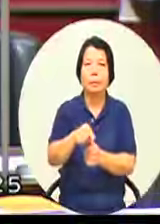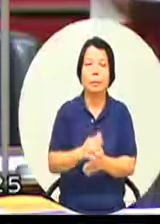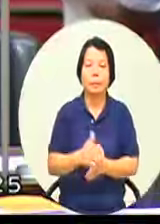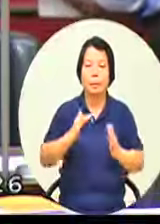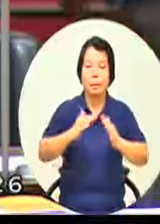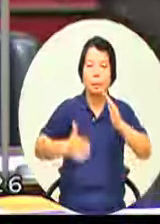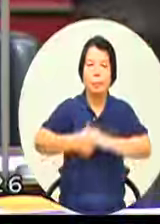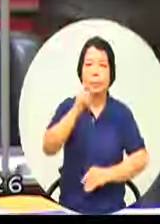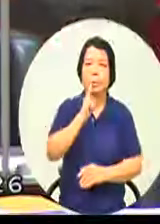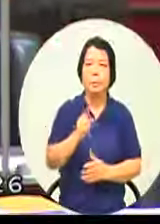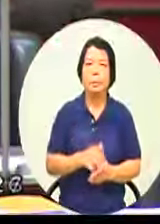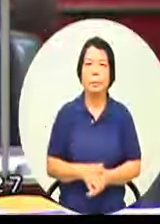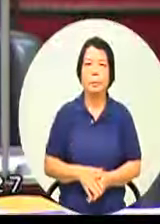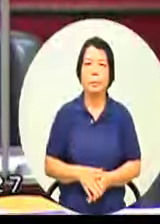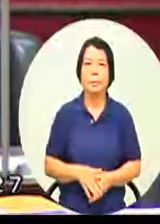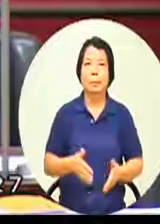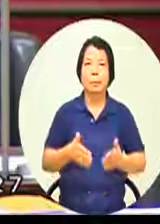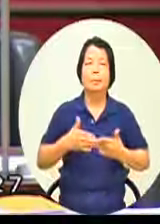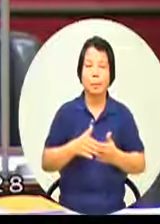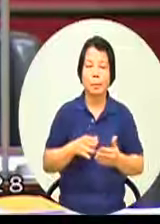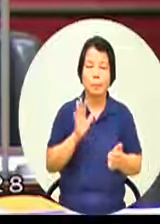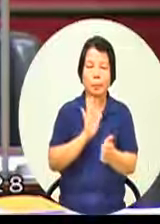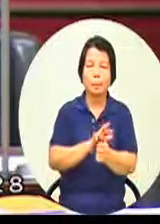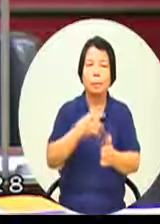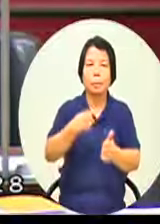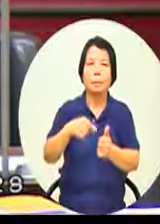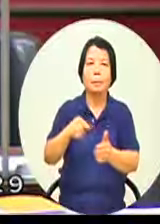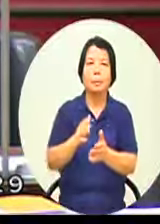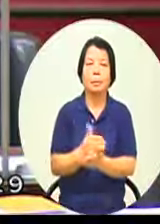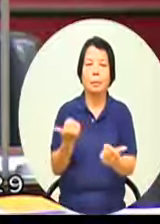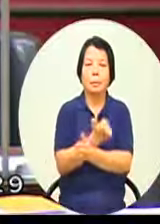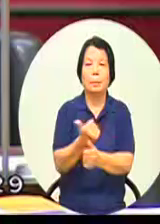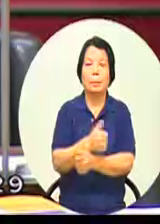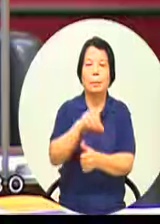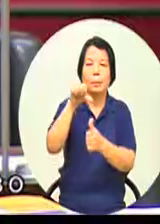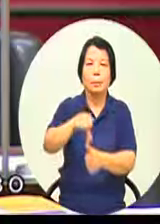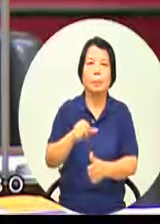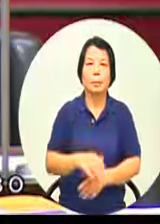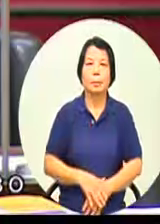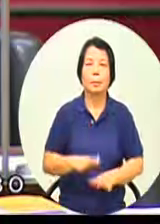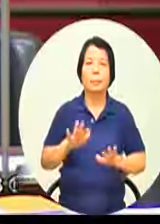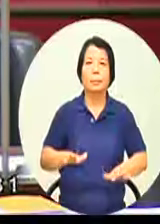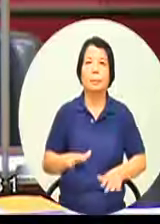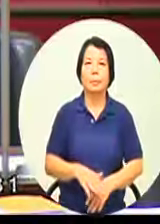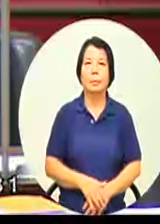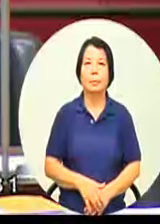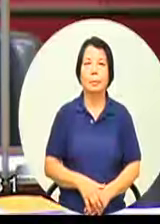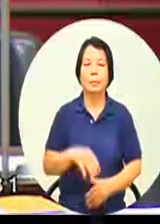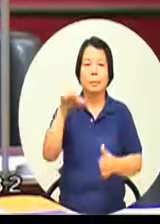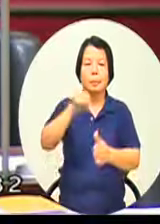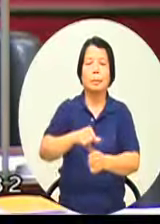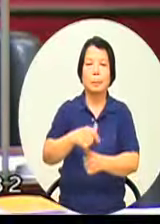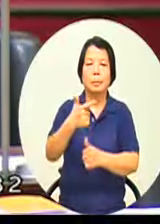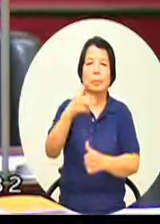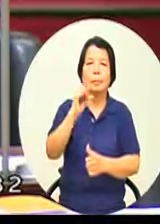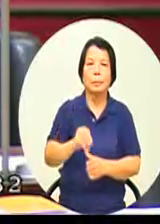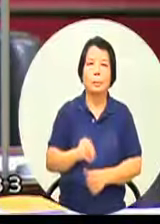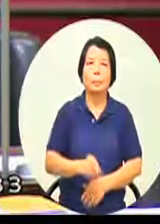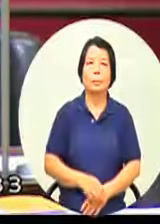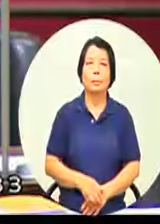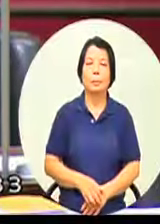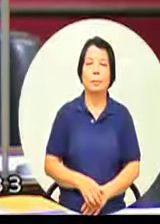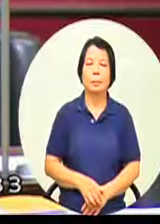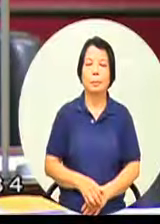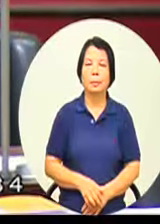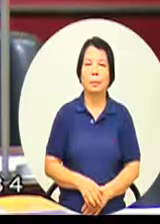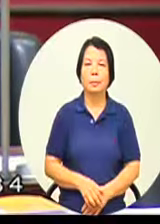说要辅导替代处罚吗？今天他被罚6万块，更糟糕